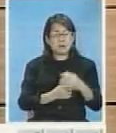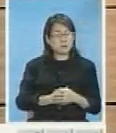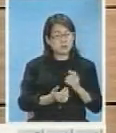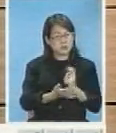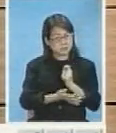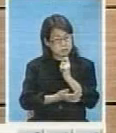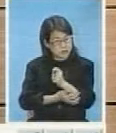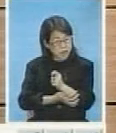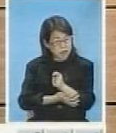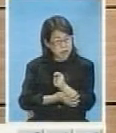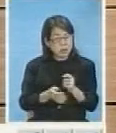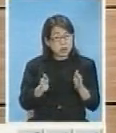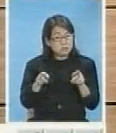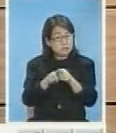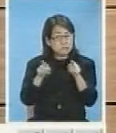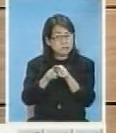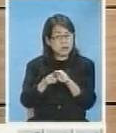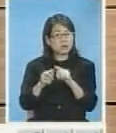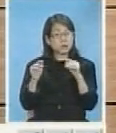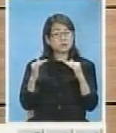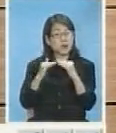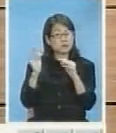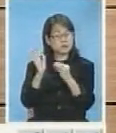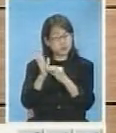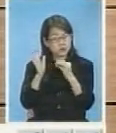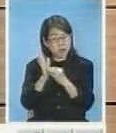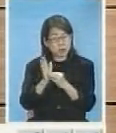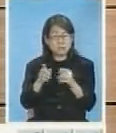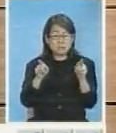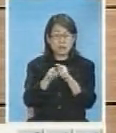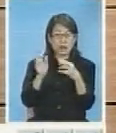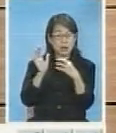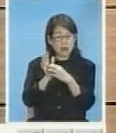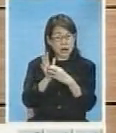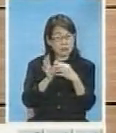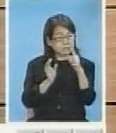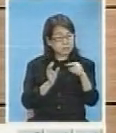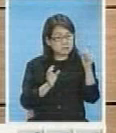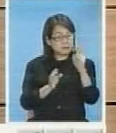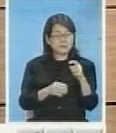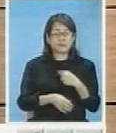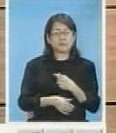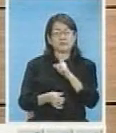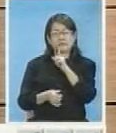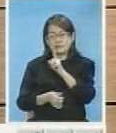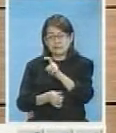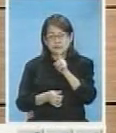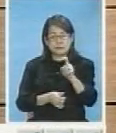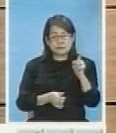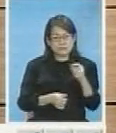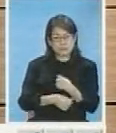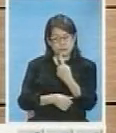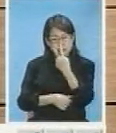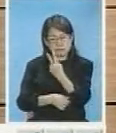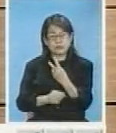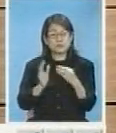กับที่กรุงเทพไหมที่ภาคกลางไหมเพราะว่าผมสอบถามผมไปติดตามดูแลแล้วที่กรุง